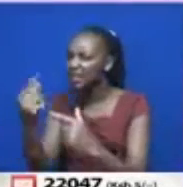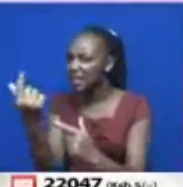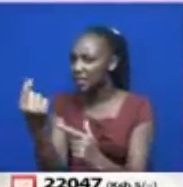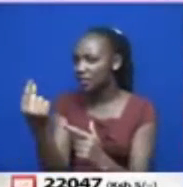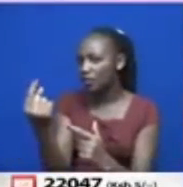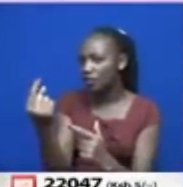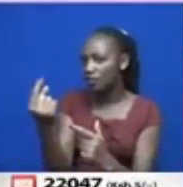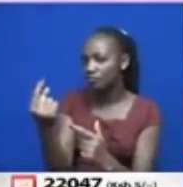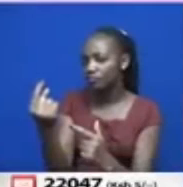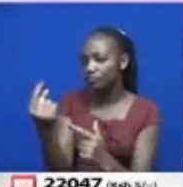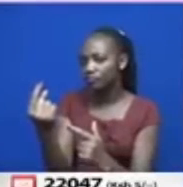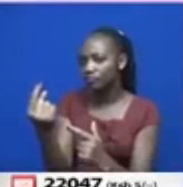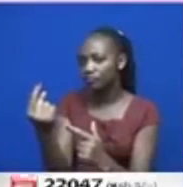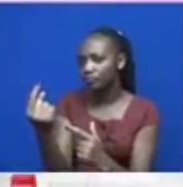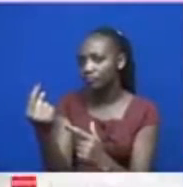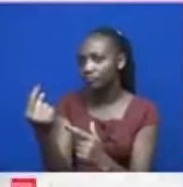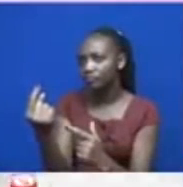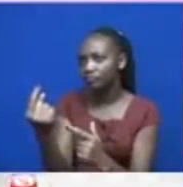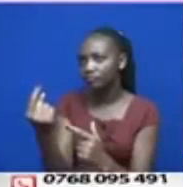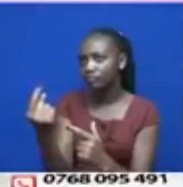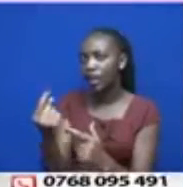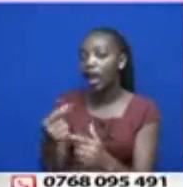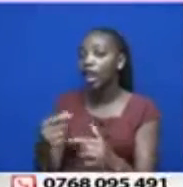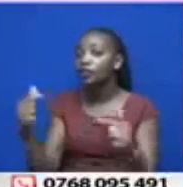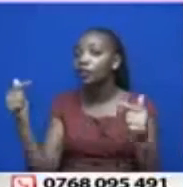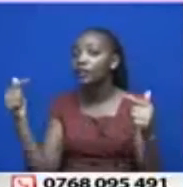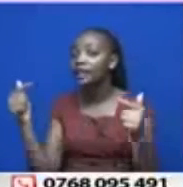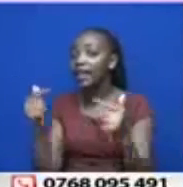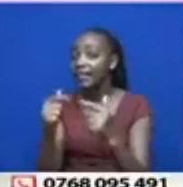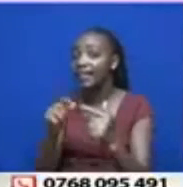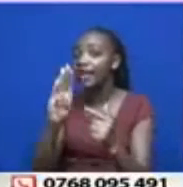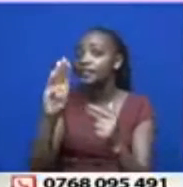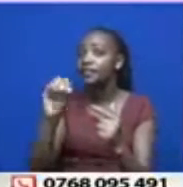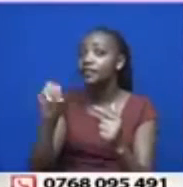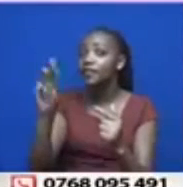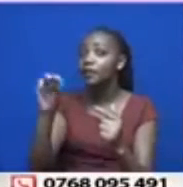kubwa iliiga ile mfumo tuliita Bomas process